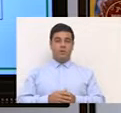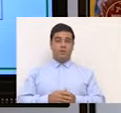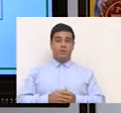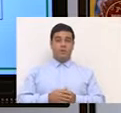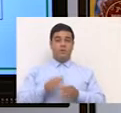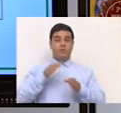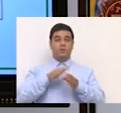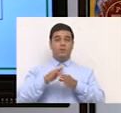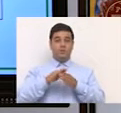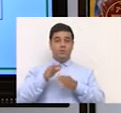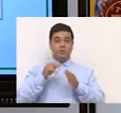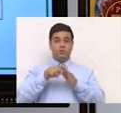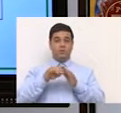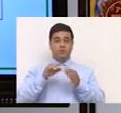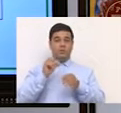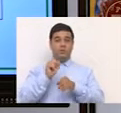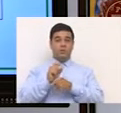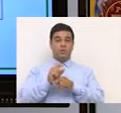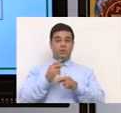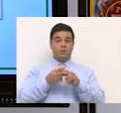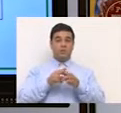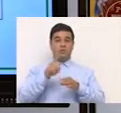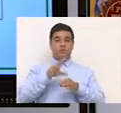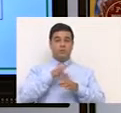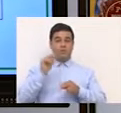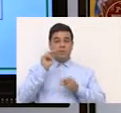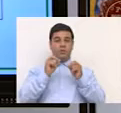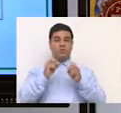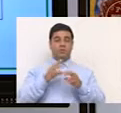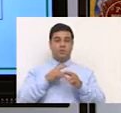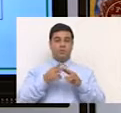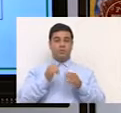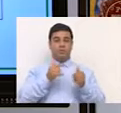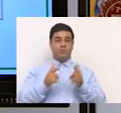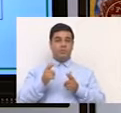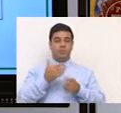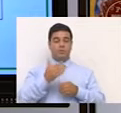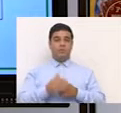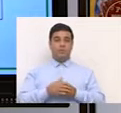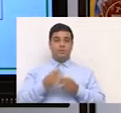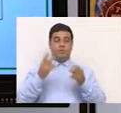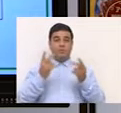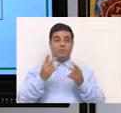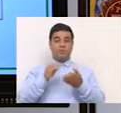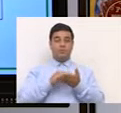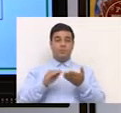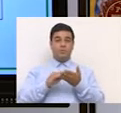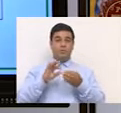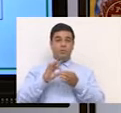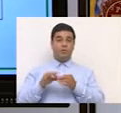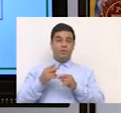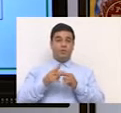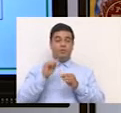Выполним упражнение, посмотрим, как вы усвоили новый материал. Потренируемся с запятой. Нужно списать предложение